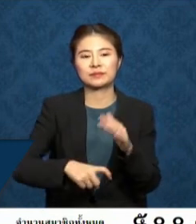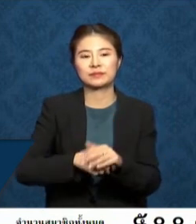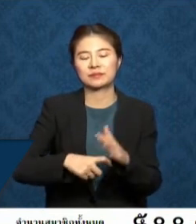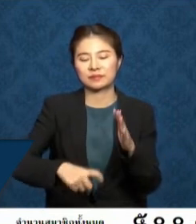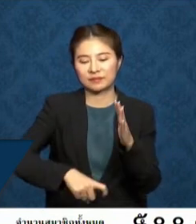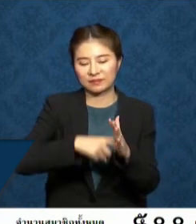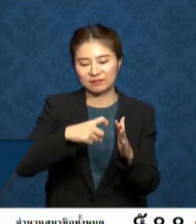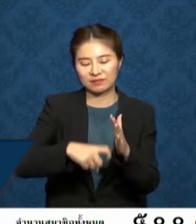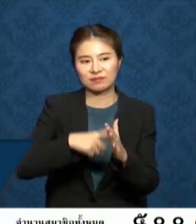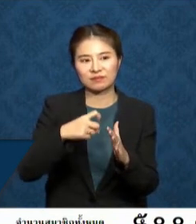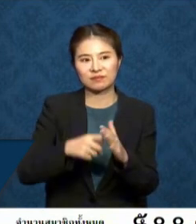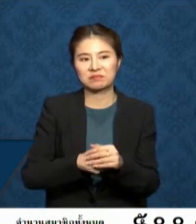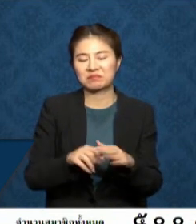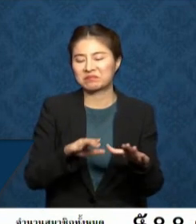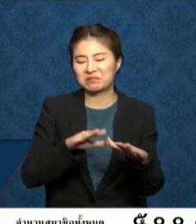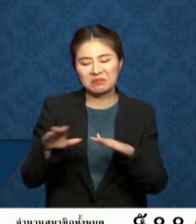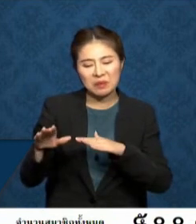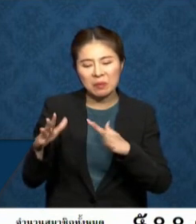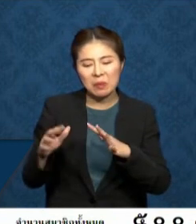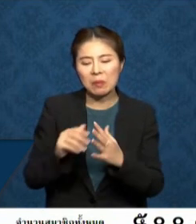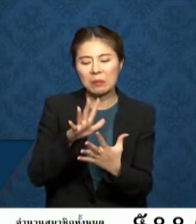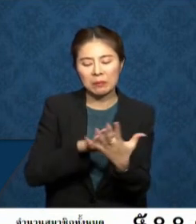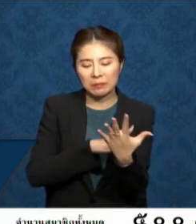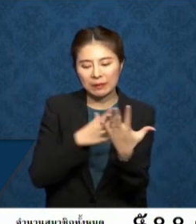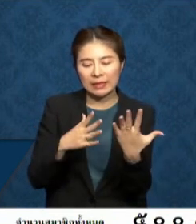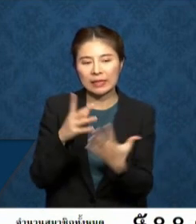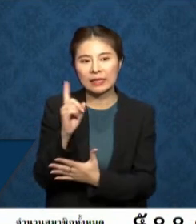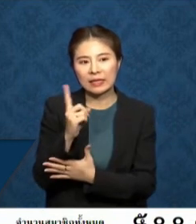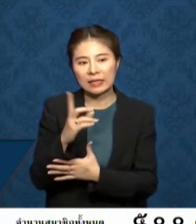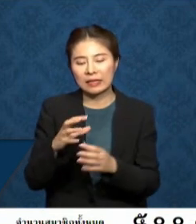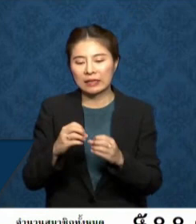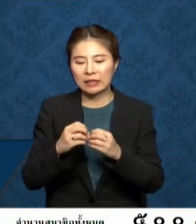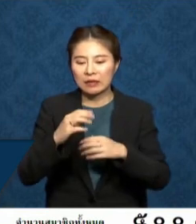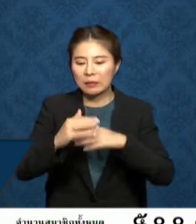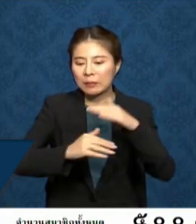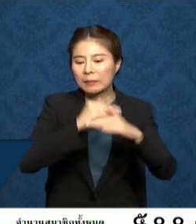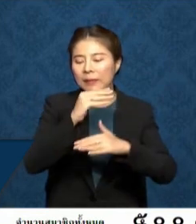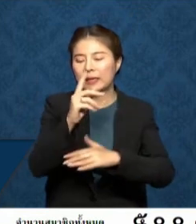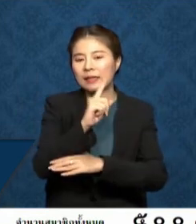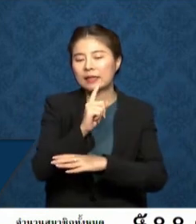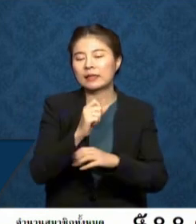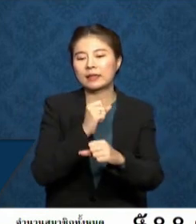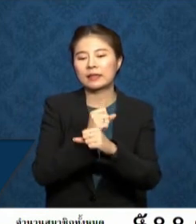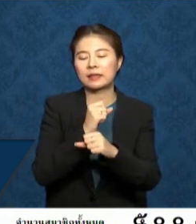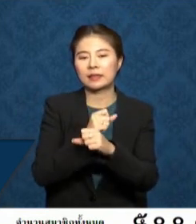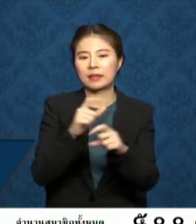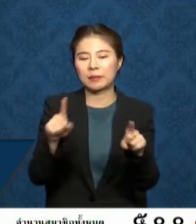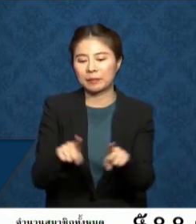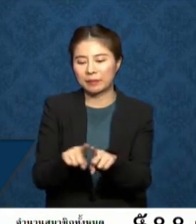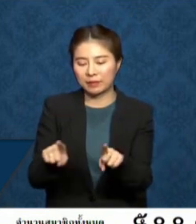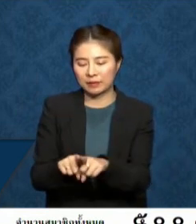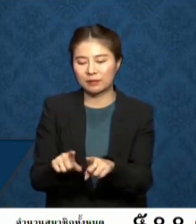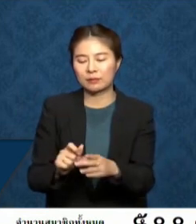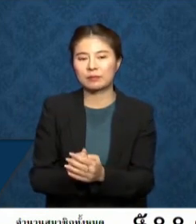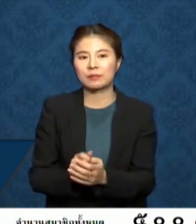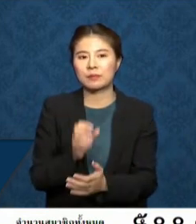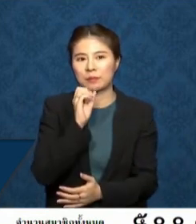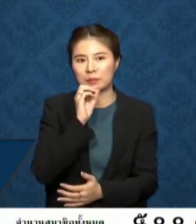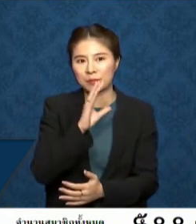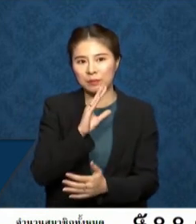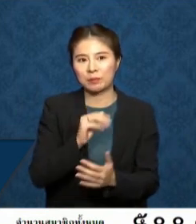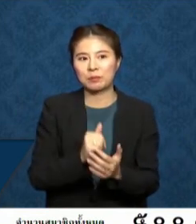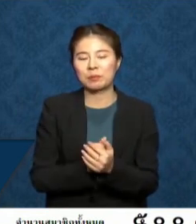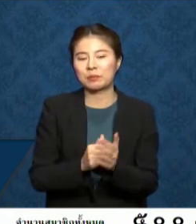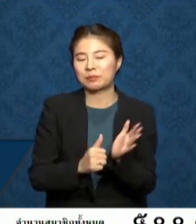คือไม่พร้อมไม่มีแผนว่าจะทำให้แอปตัวเองเติบโตอย่างไรแล้วก็ซ้ำซ้อนนะครับก็เป็นความเห็นที่ผมสงวนไว้แล้วก็